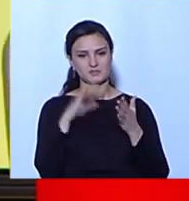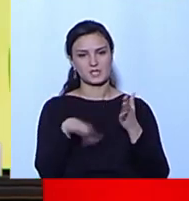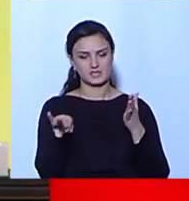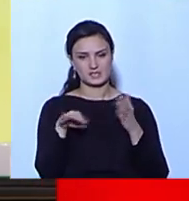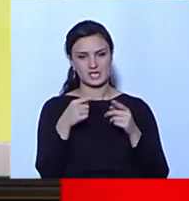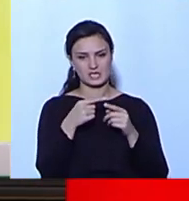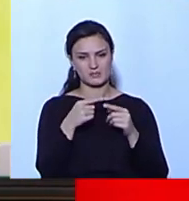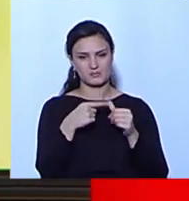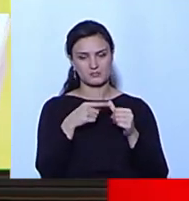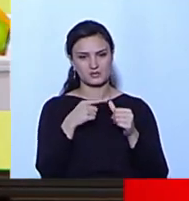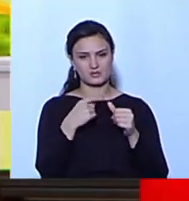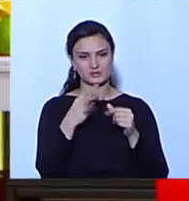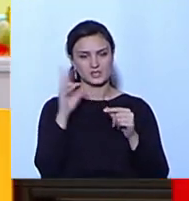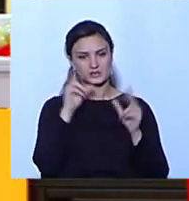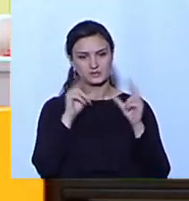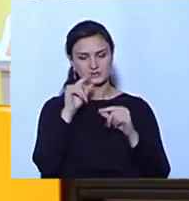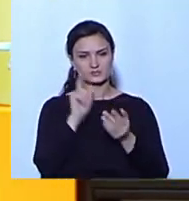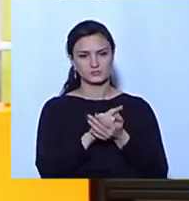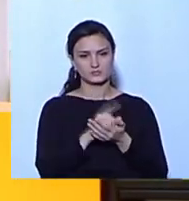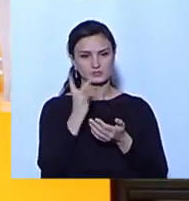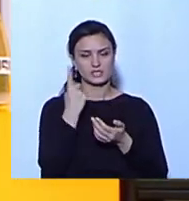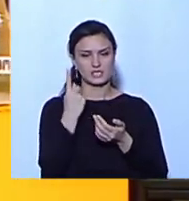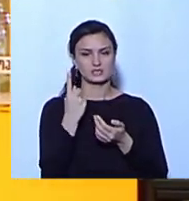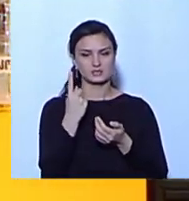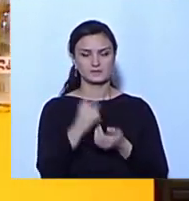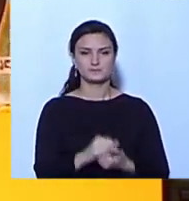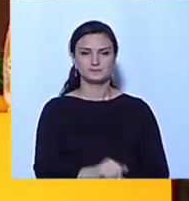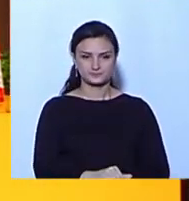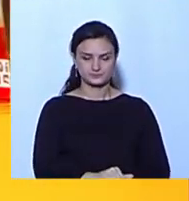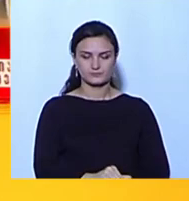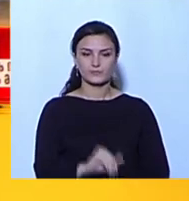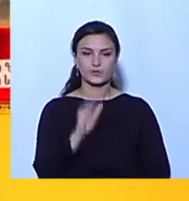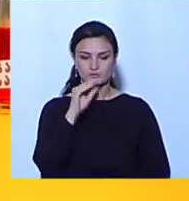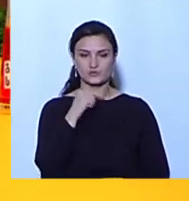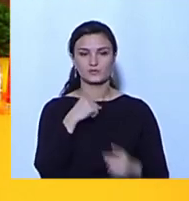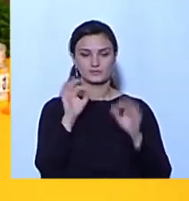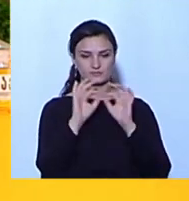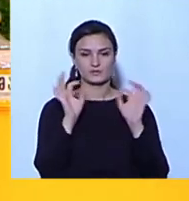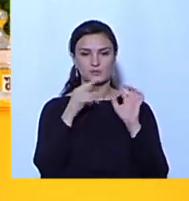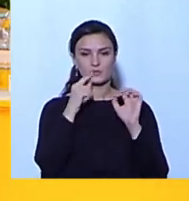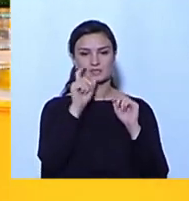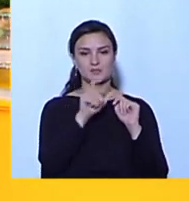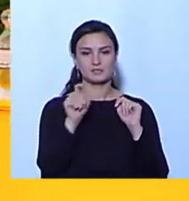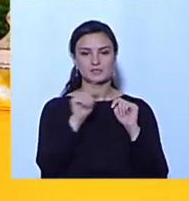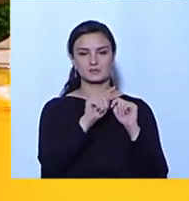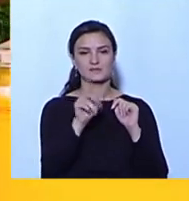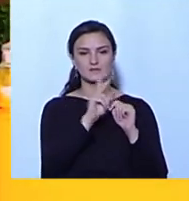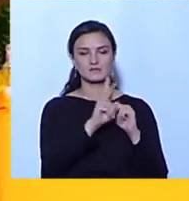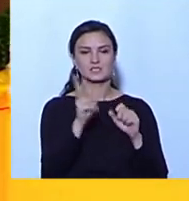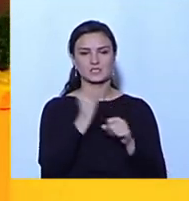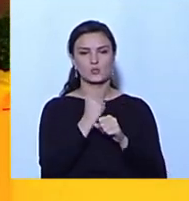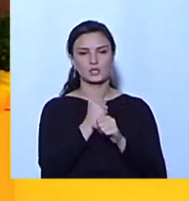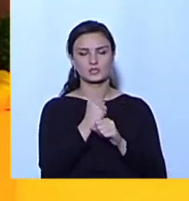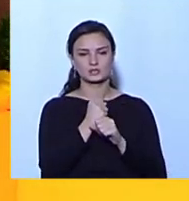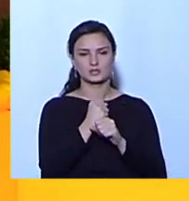ნაკლებობა. და გასათვალისწინებელია კიდევ ერთი გარემოება, როდესაც შევლაპარაკობთ ადამიანებზე, რომლებსაც